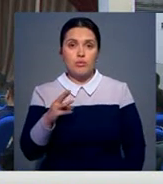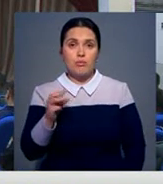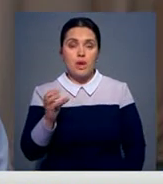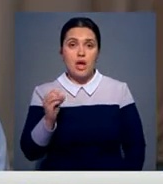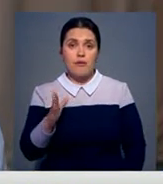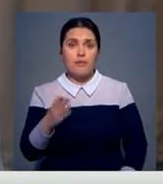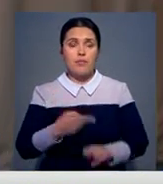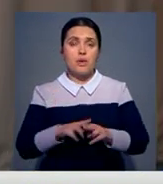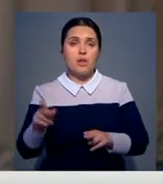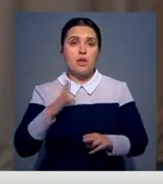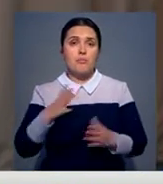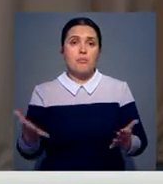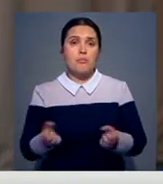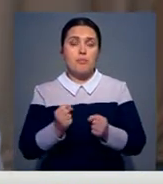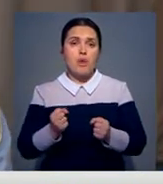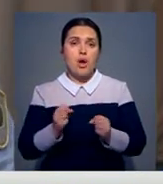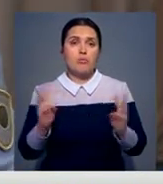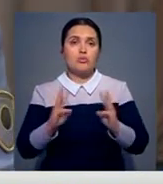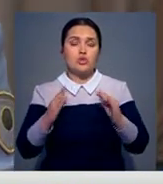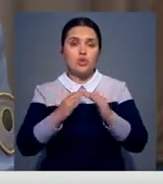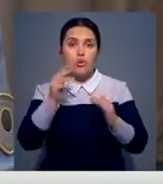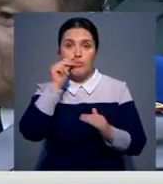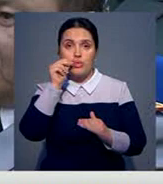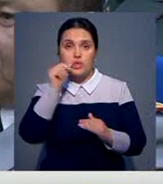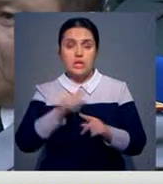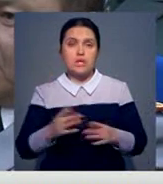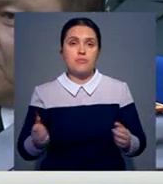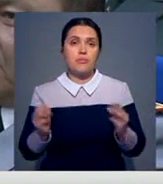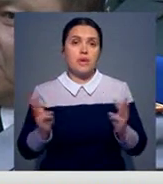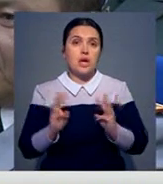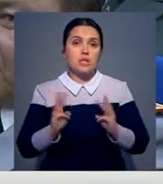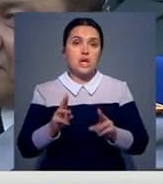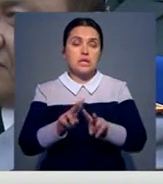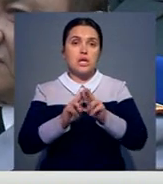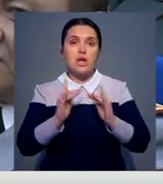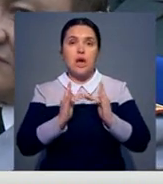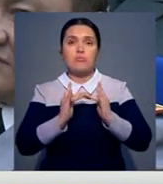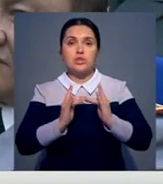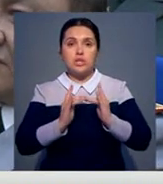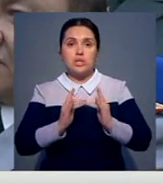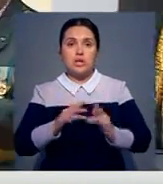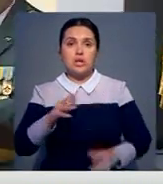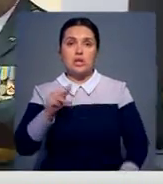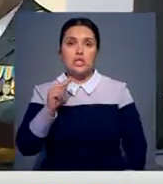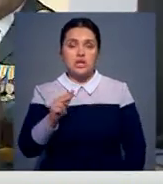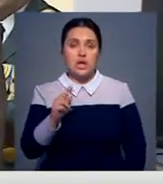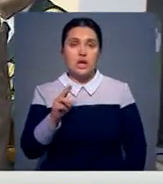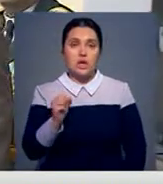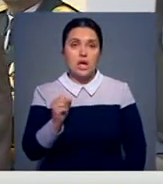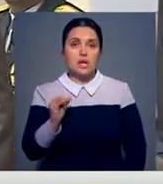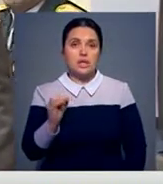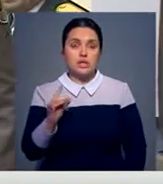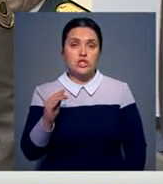из горящего дома мужчину без сознания, а также спасавшие при пожаре жителей столичного общежития капитан Чингиз